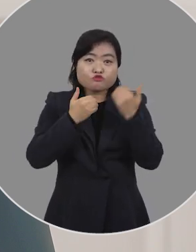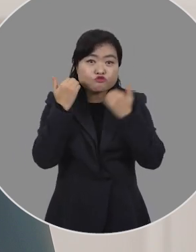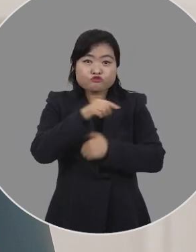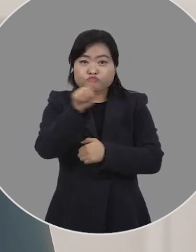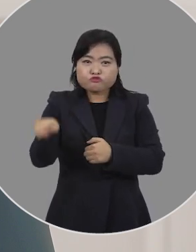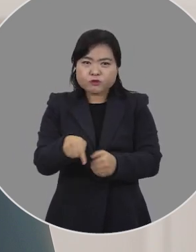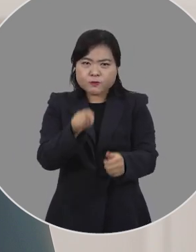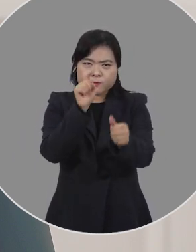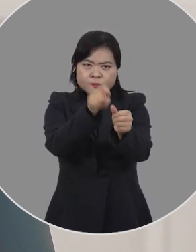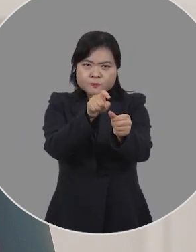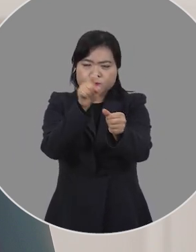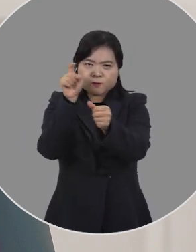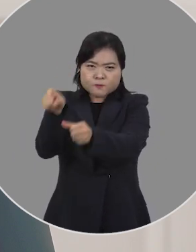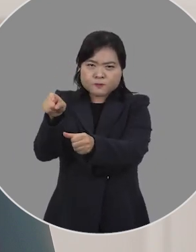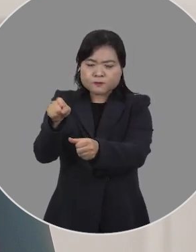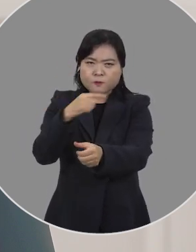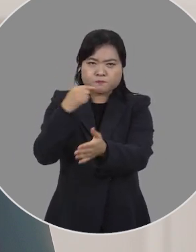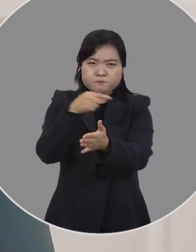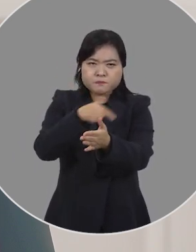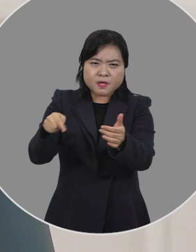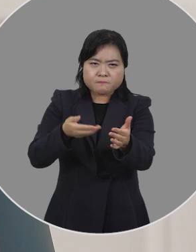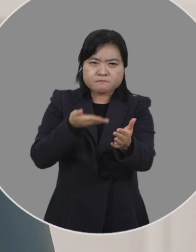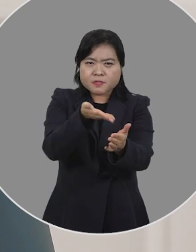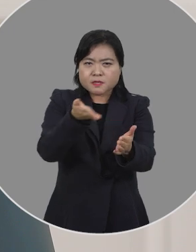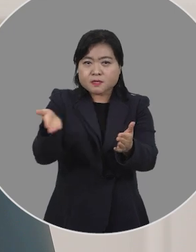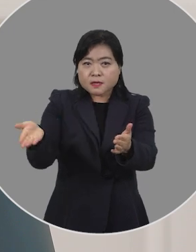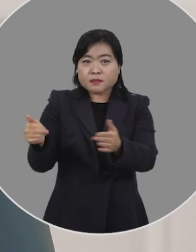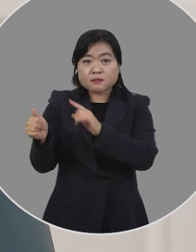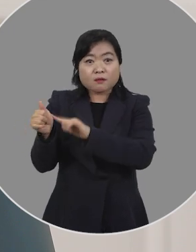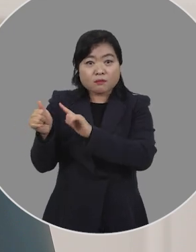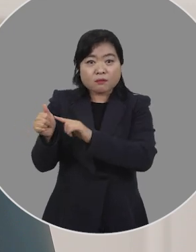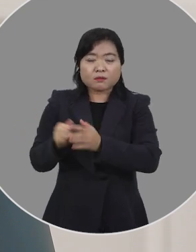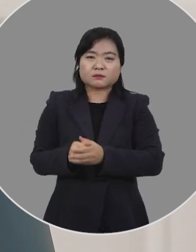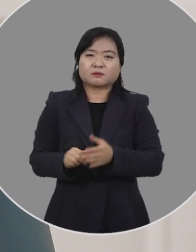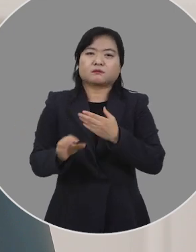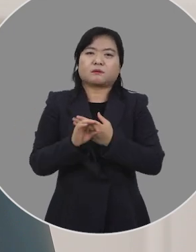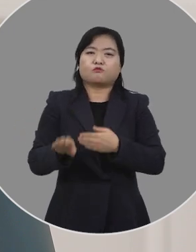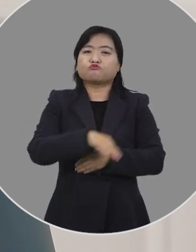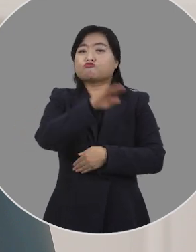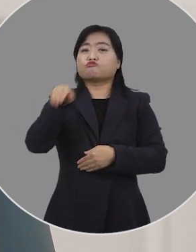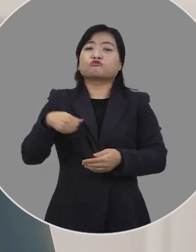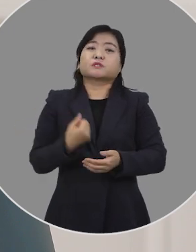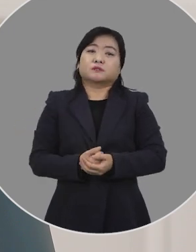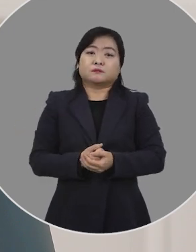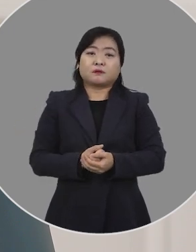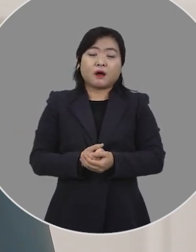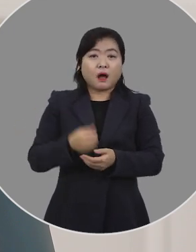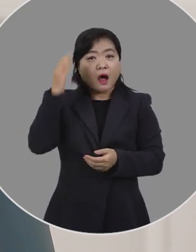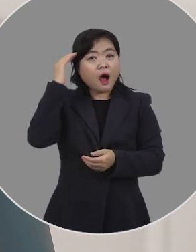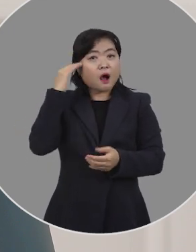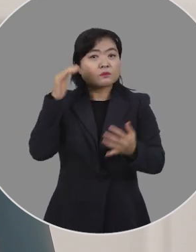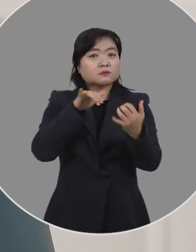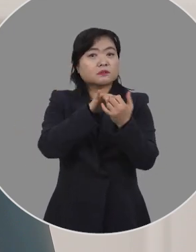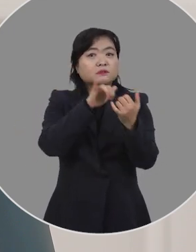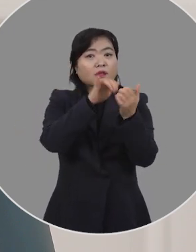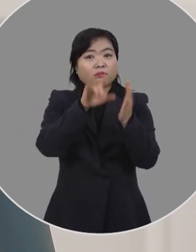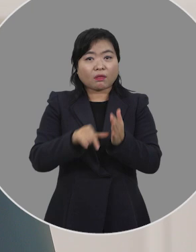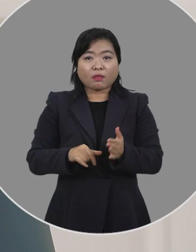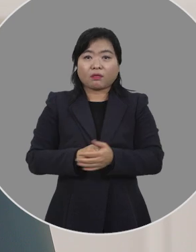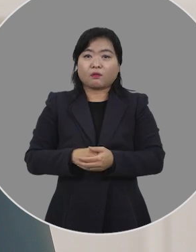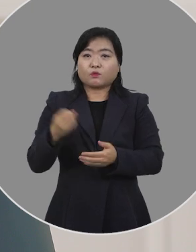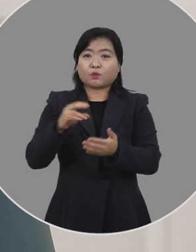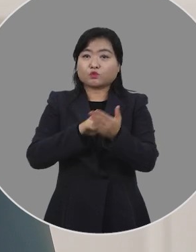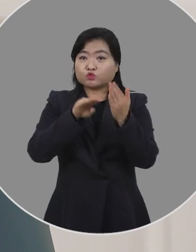누구누구를 겨냥해서 피해 입혔던 거, 그거거든요. 그렇다면 우리가 한국전쟁